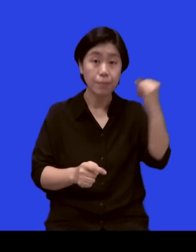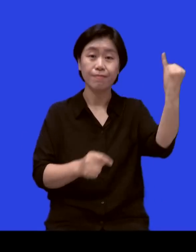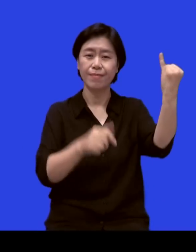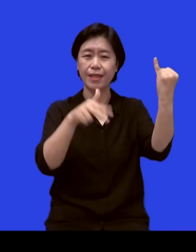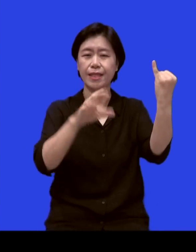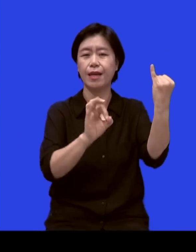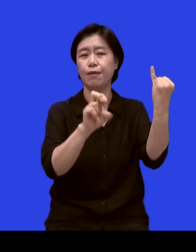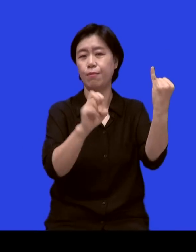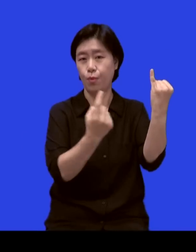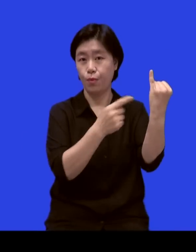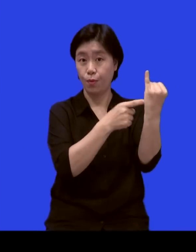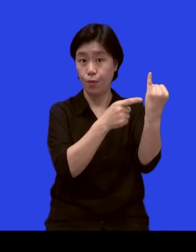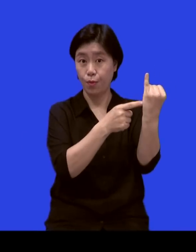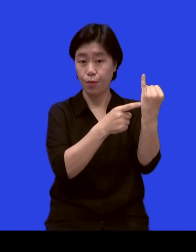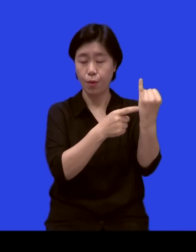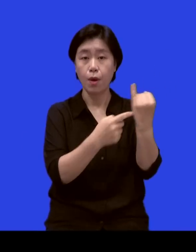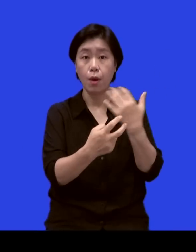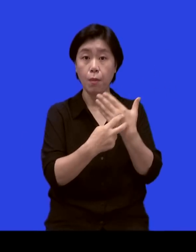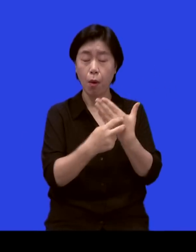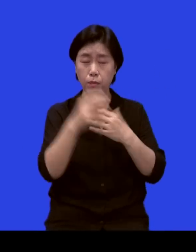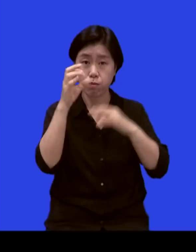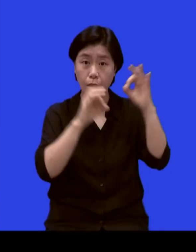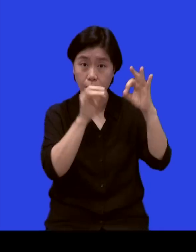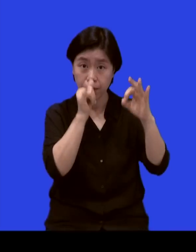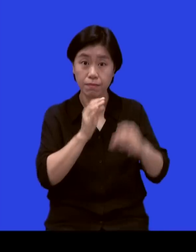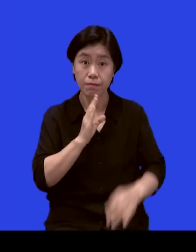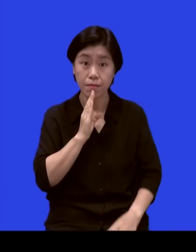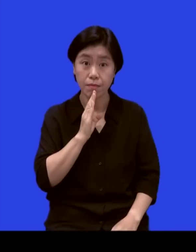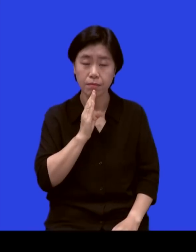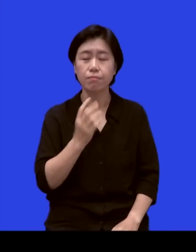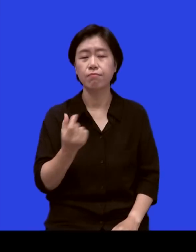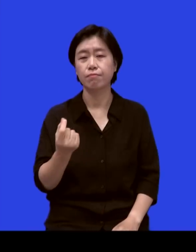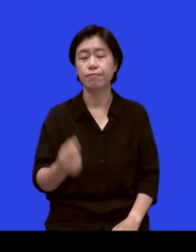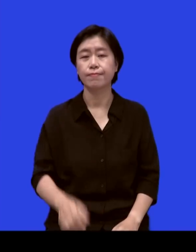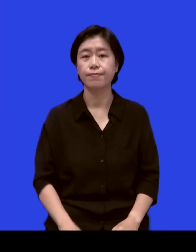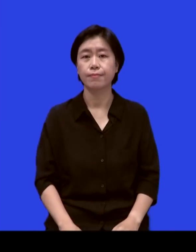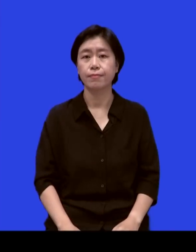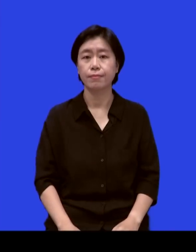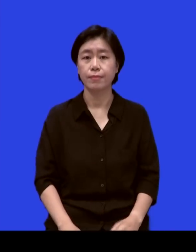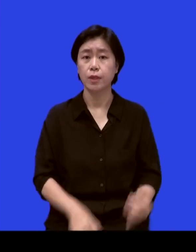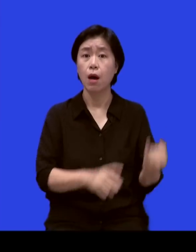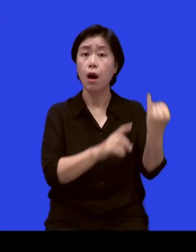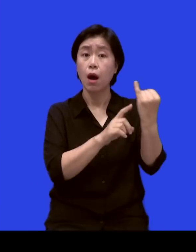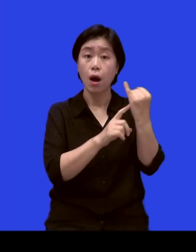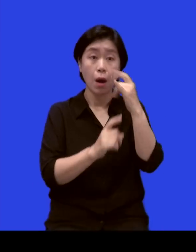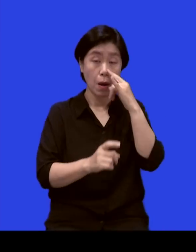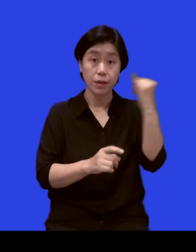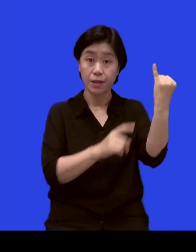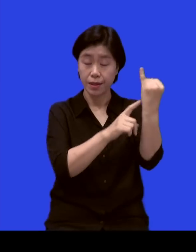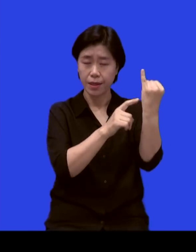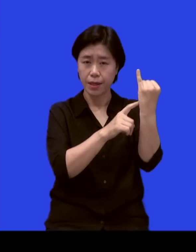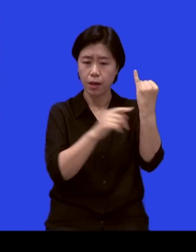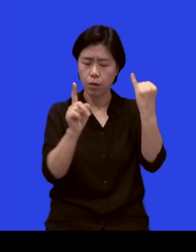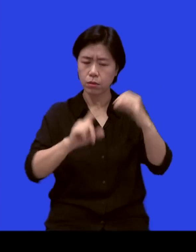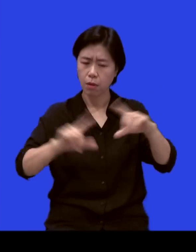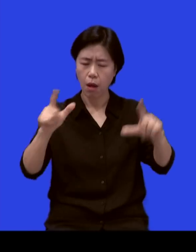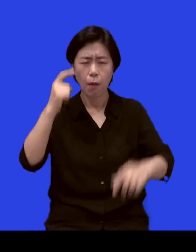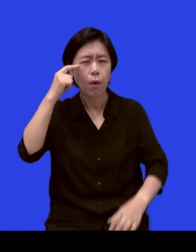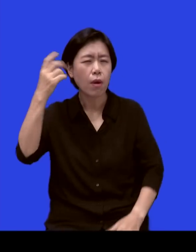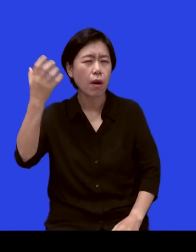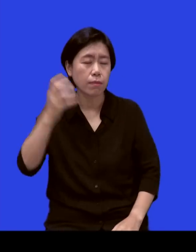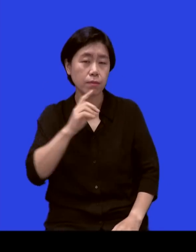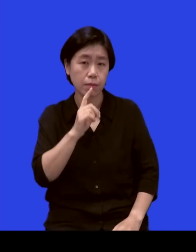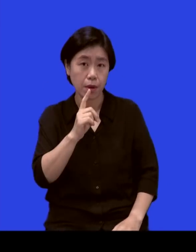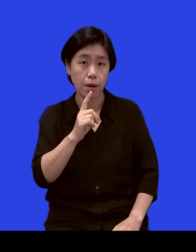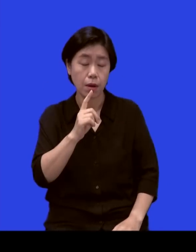있으셨어요? 어느 날 이제 장모님이 되게 건강하셨거든요. 네. 건강하셔서 근데 머리가 이제 두통이 조금 있으시다 그래서 네. 이제